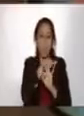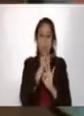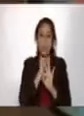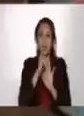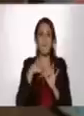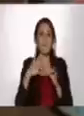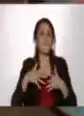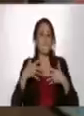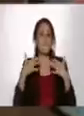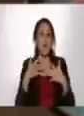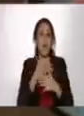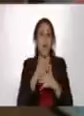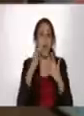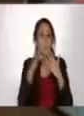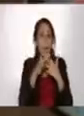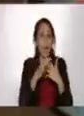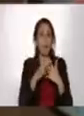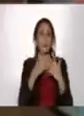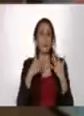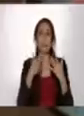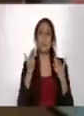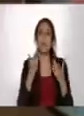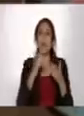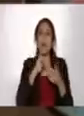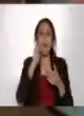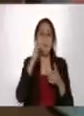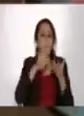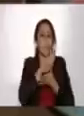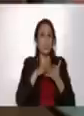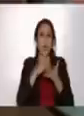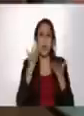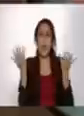وبسطبه وفرحتبه وكل مشاكله كنت بقوله عليها، وكنت مكبره وكبره في الدنيا كلها.